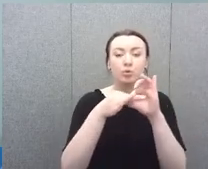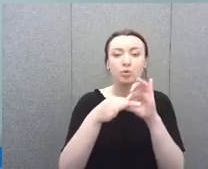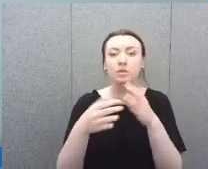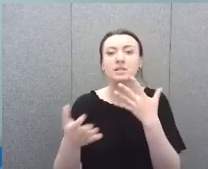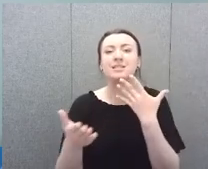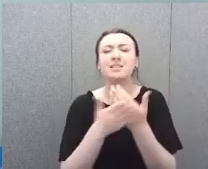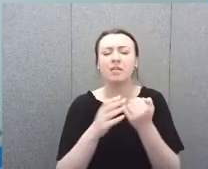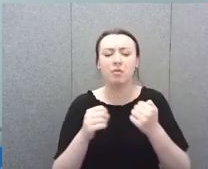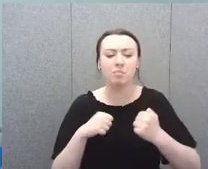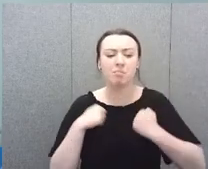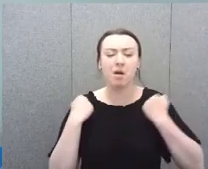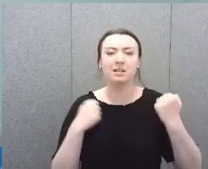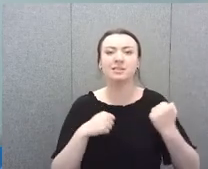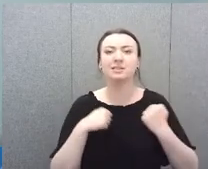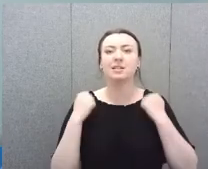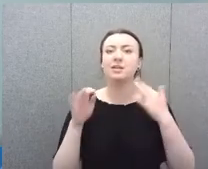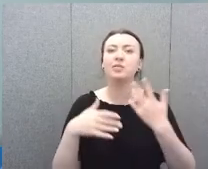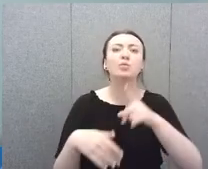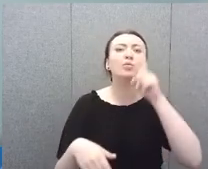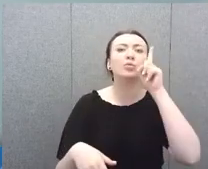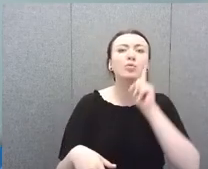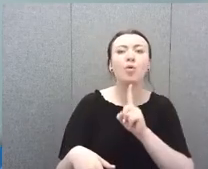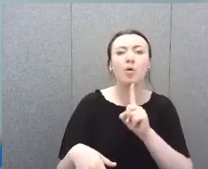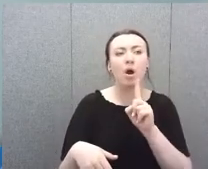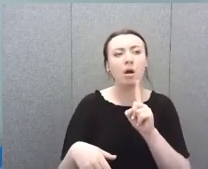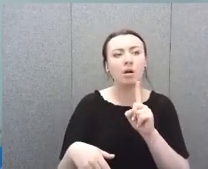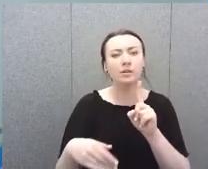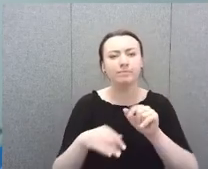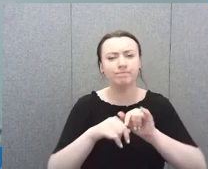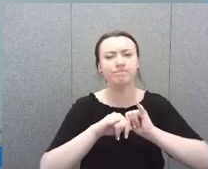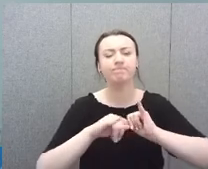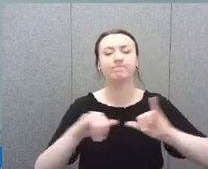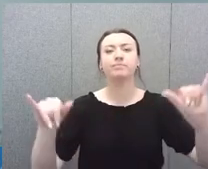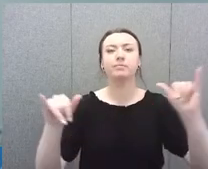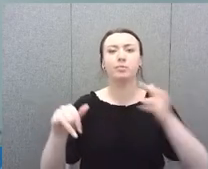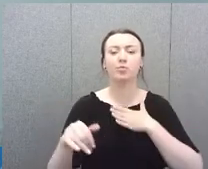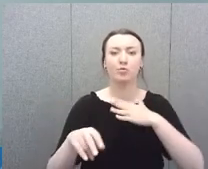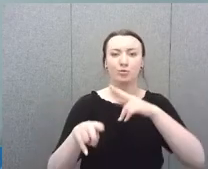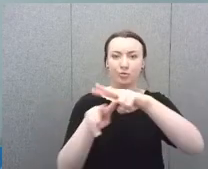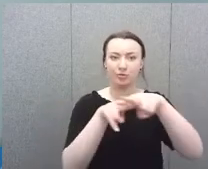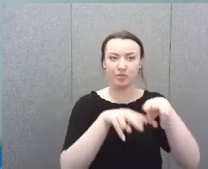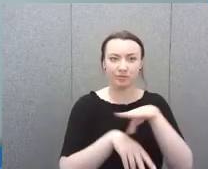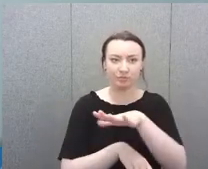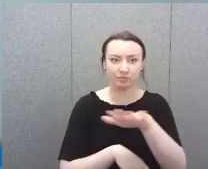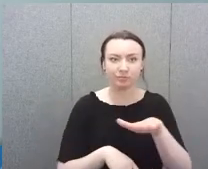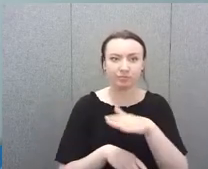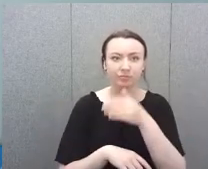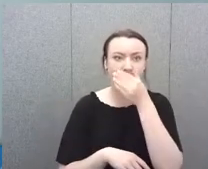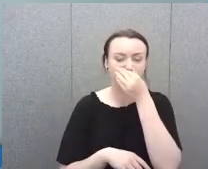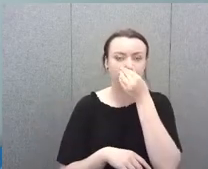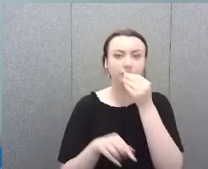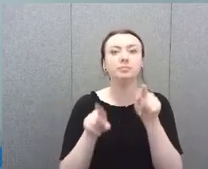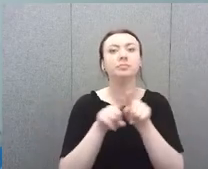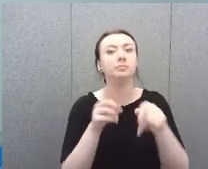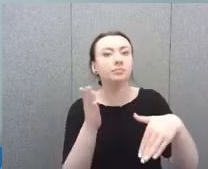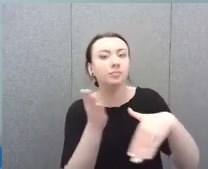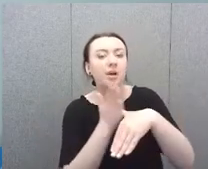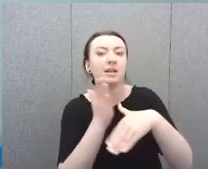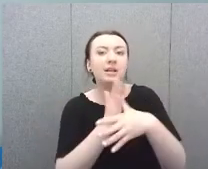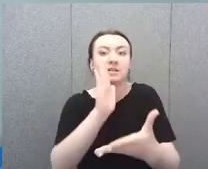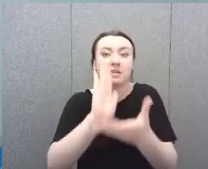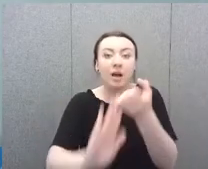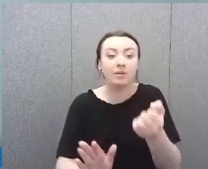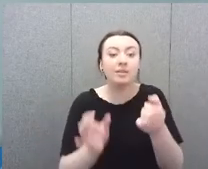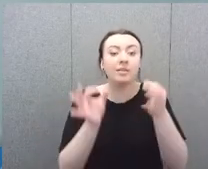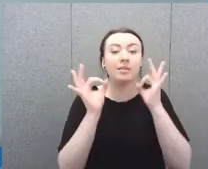обеспечения устойчивого развития во всем регионе, и также поможет нам пользоваться и получать